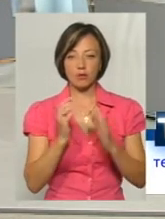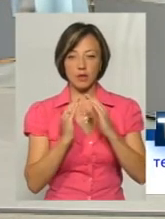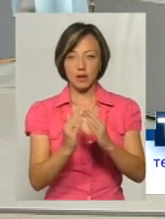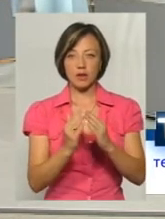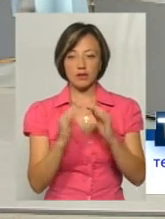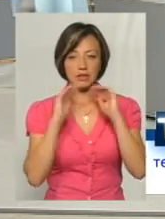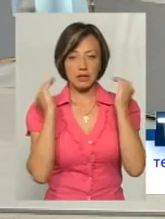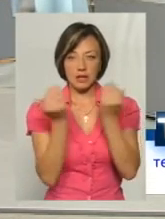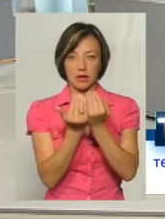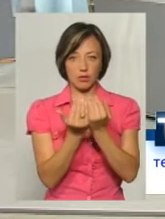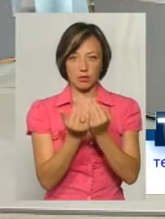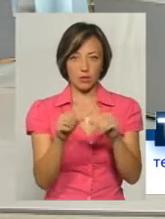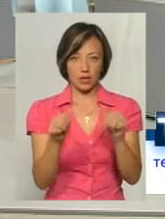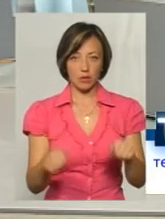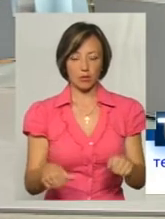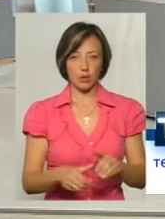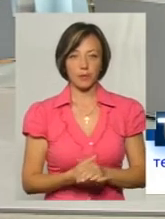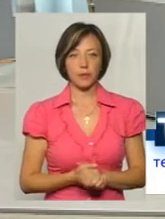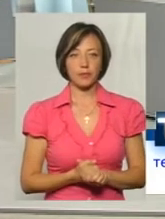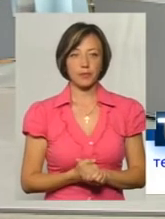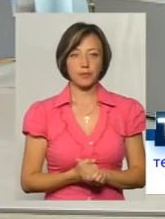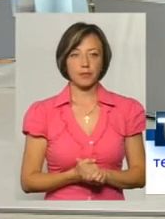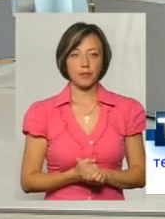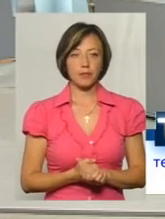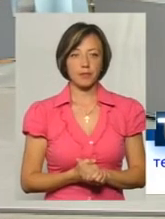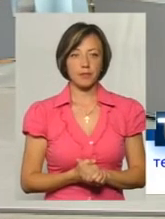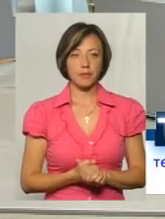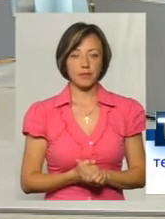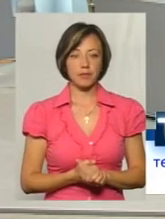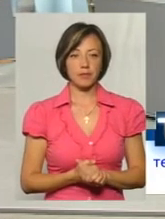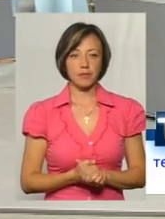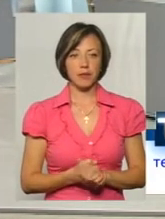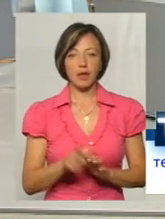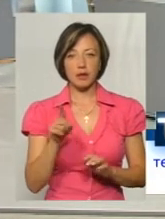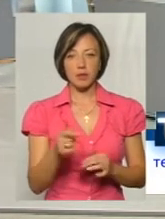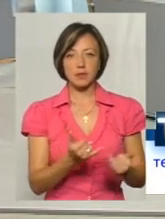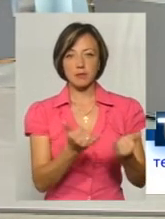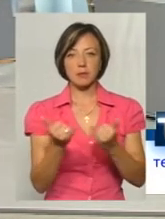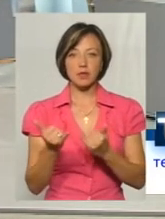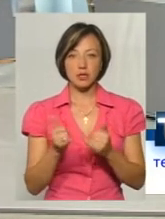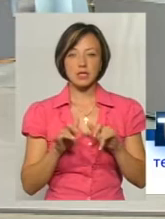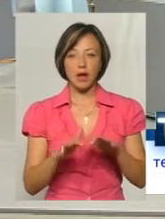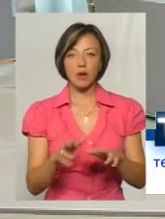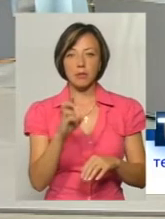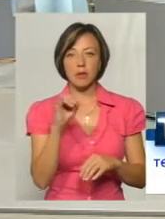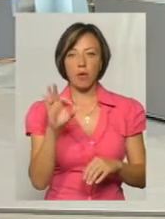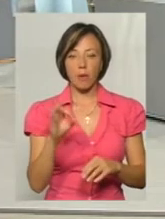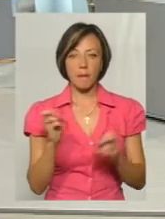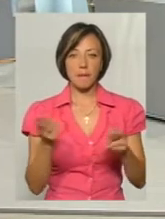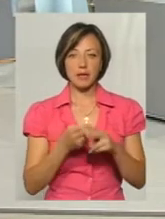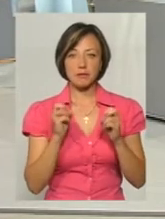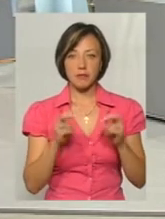режимі закритого типу. От. І там забезпечені заходи біобезпеки.